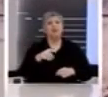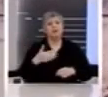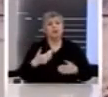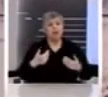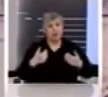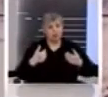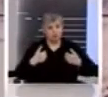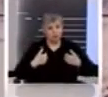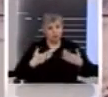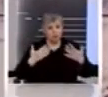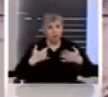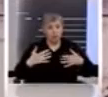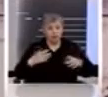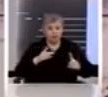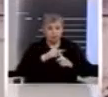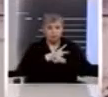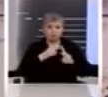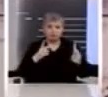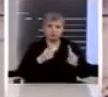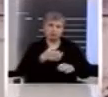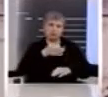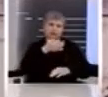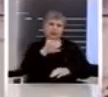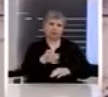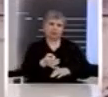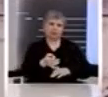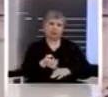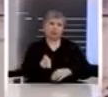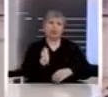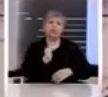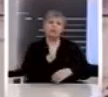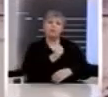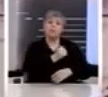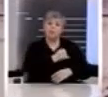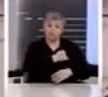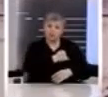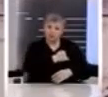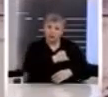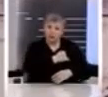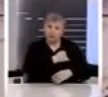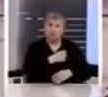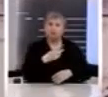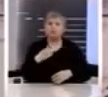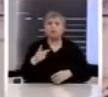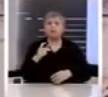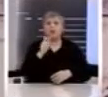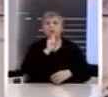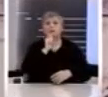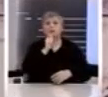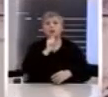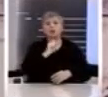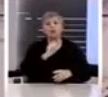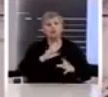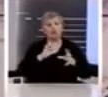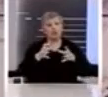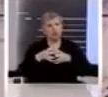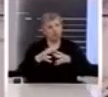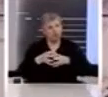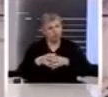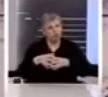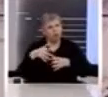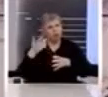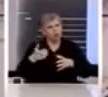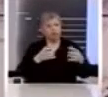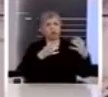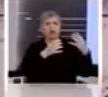Άρα εγώ θέλω να είμαι πάρα πολύ σαφής. Πιστεύω ότι βεβαίως δύο κόμματα μπορεί να πάρουν απολύτως την πολιτική